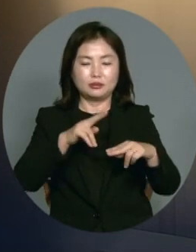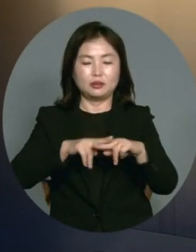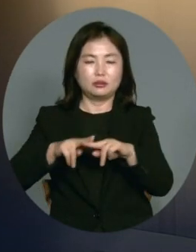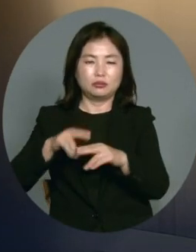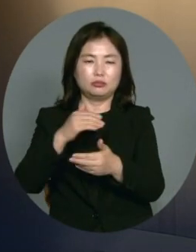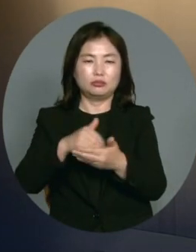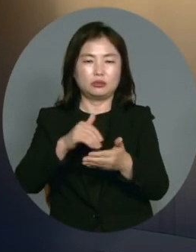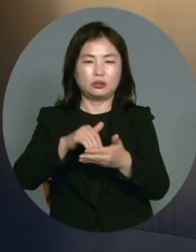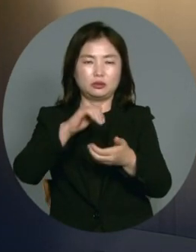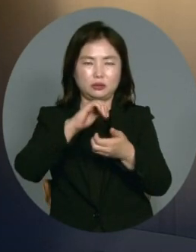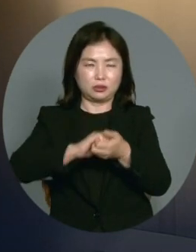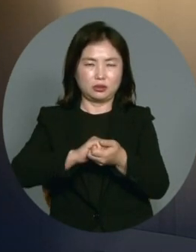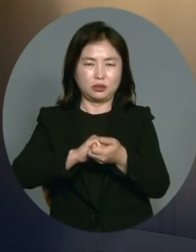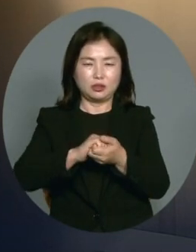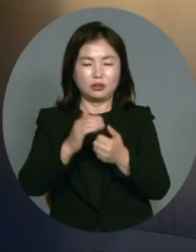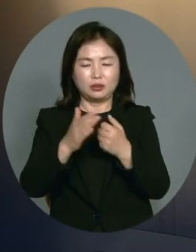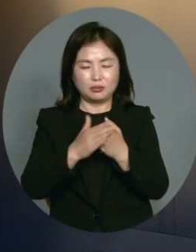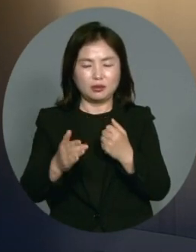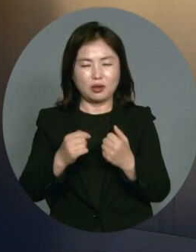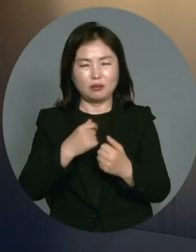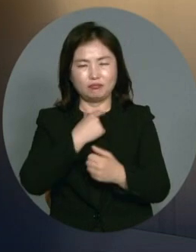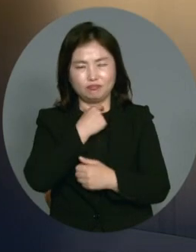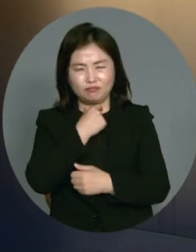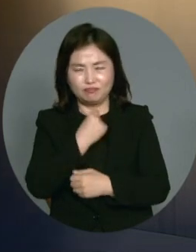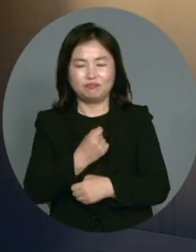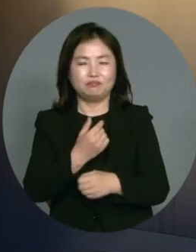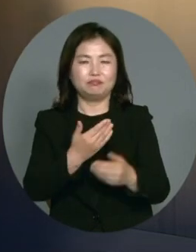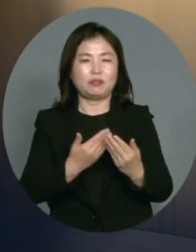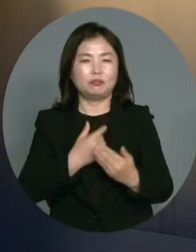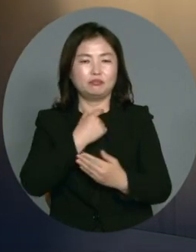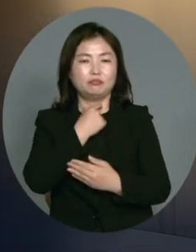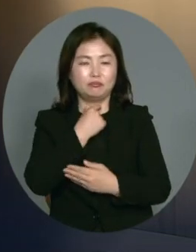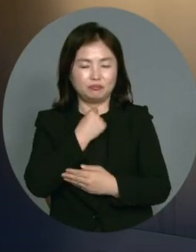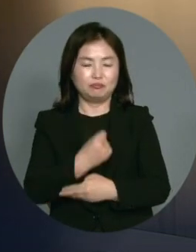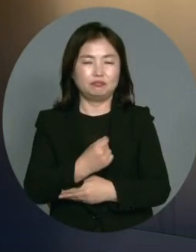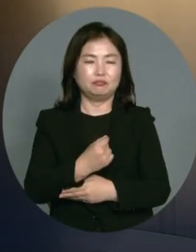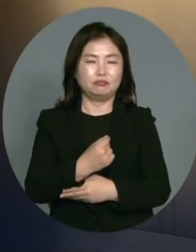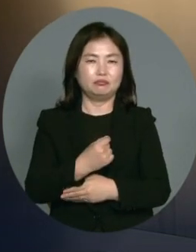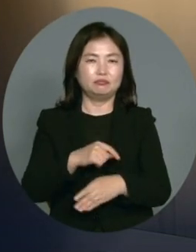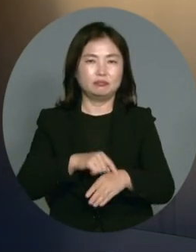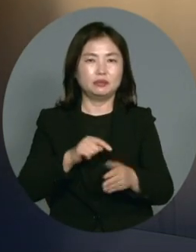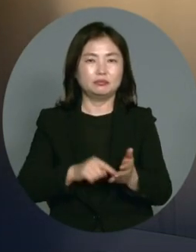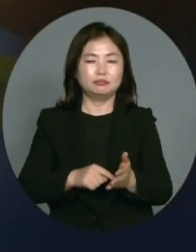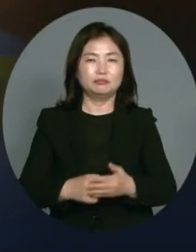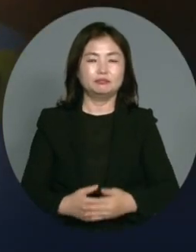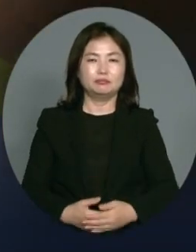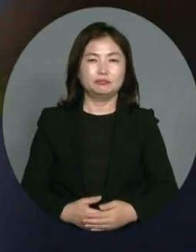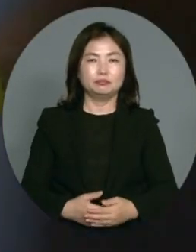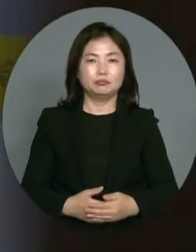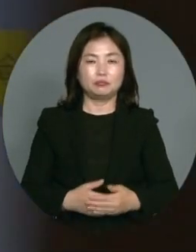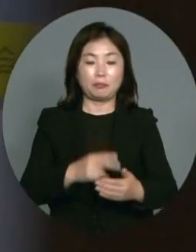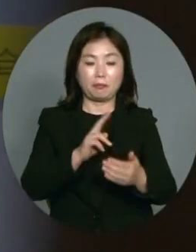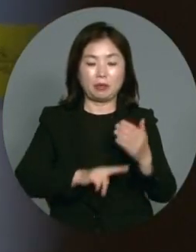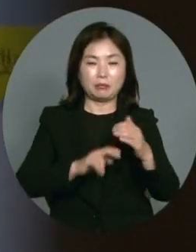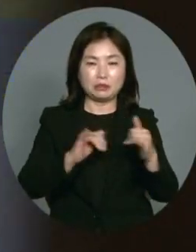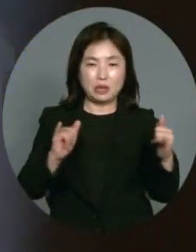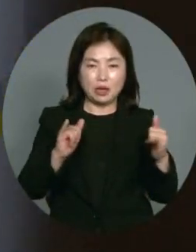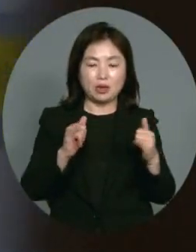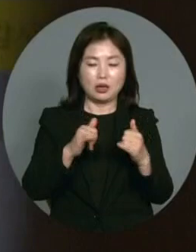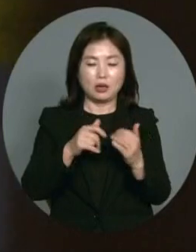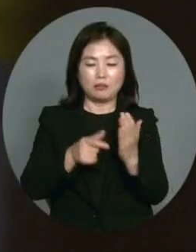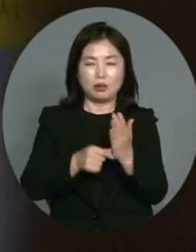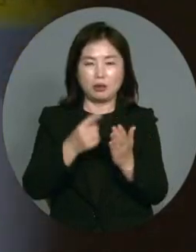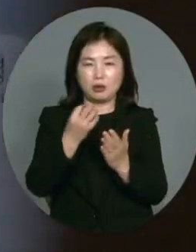열리는 거고 좌석이 제한되어 있다고 하니까 그만큼 저는 간절을 한 마음에 판매자에게서 티켓